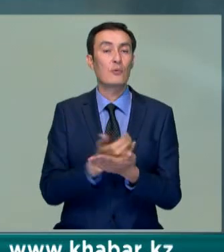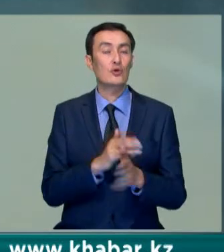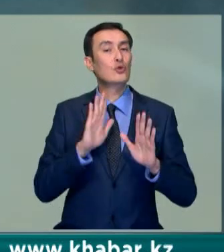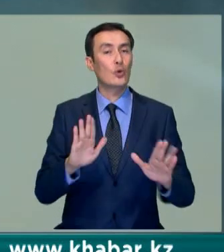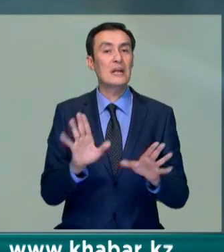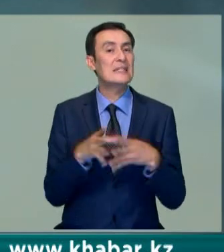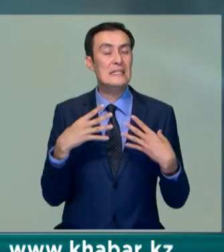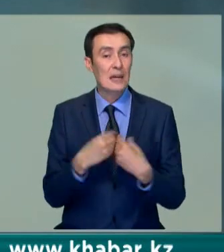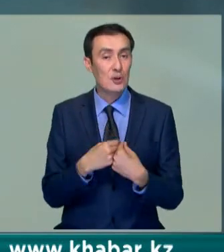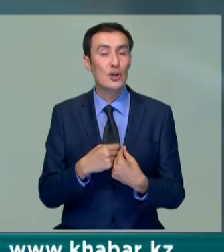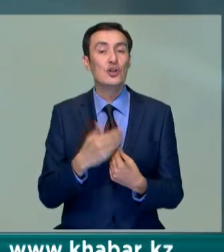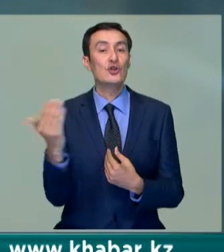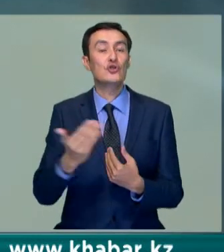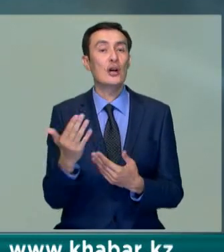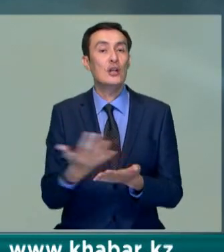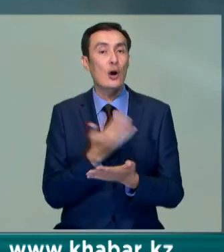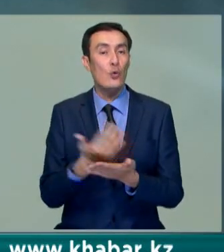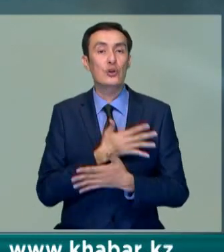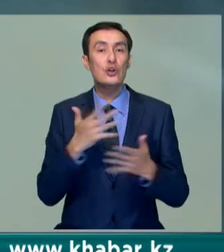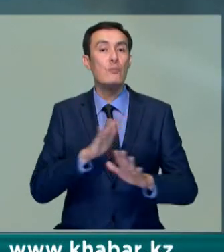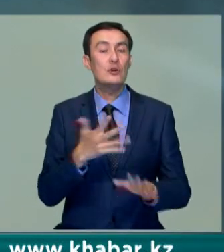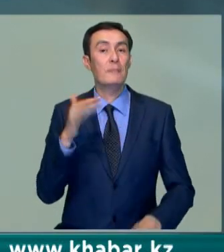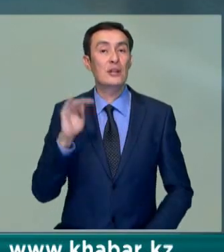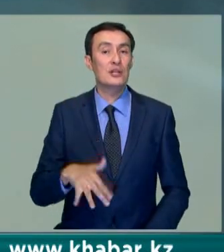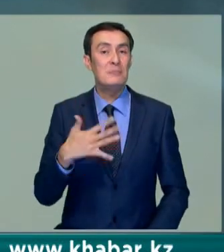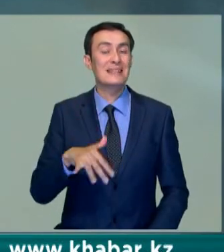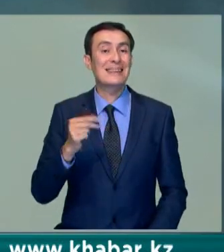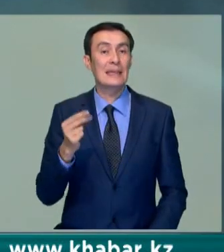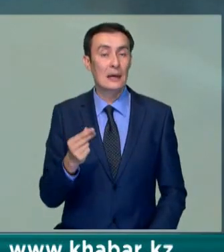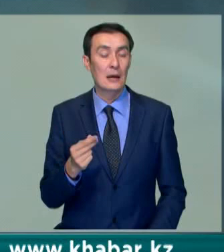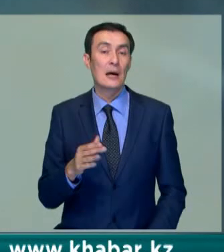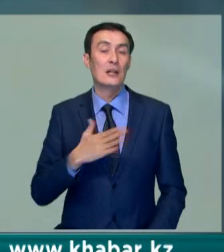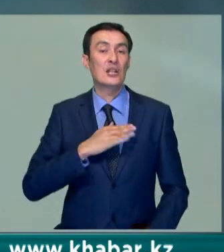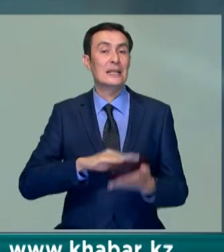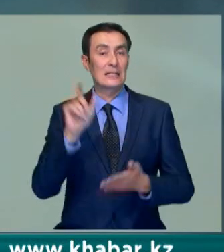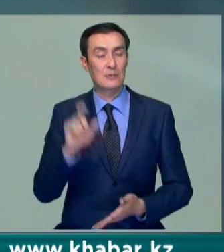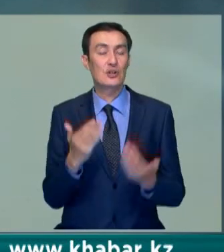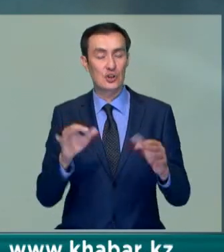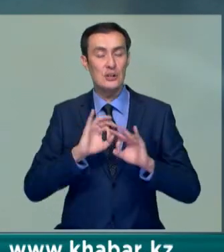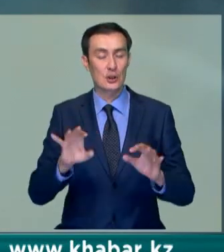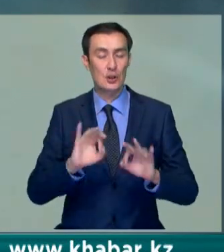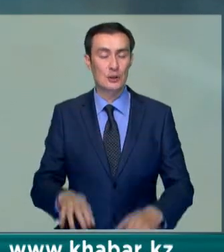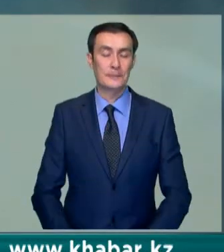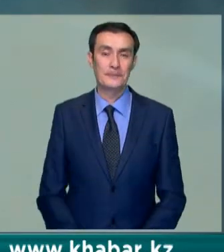получили только те семьи, чей доход не превышает 5050 тенге. Катерина Попкова расскажет подробнее.